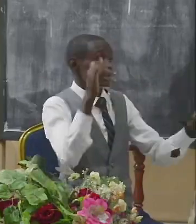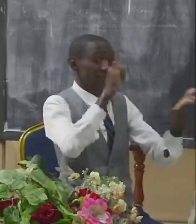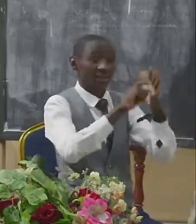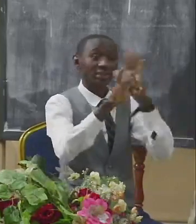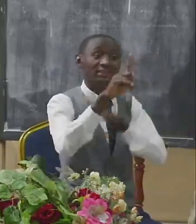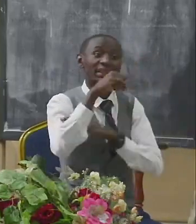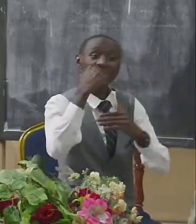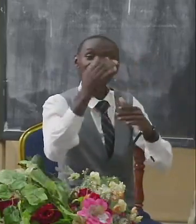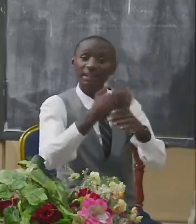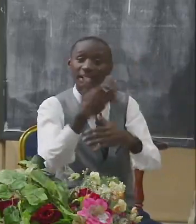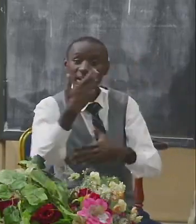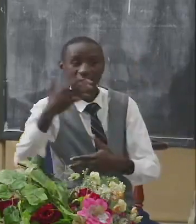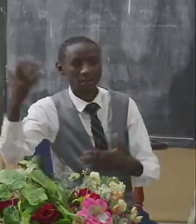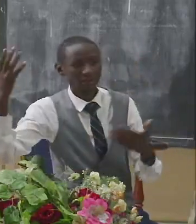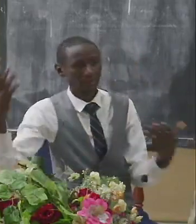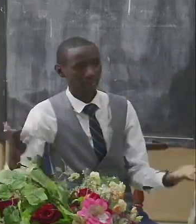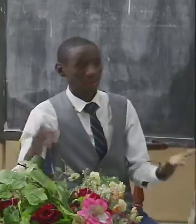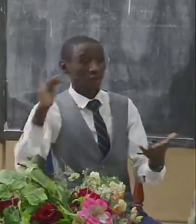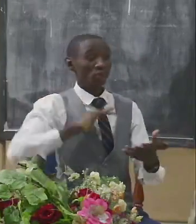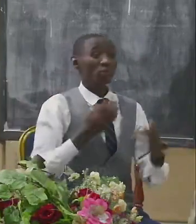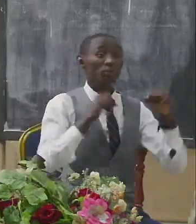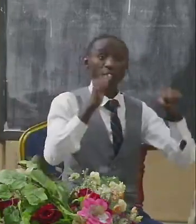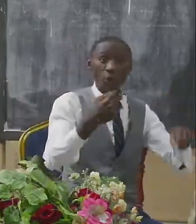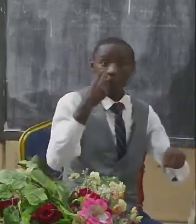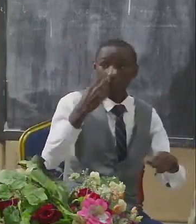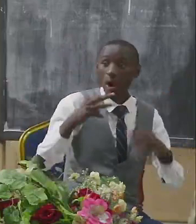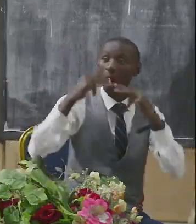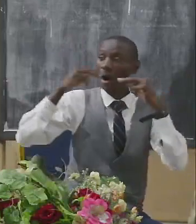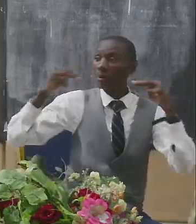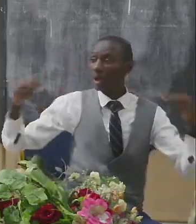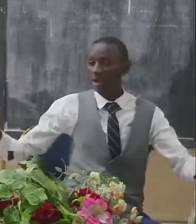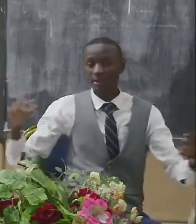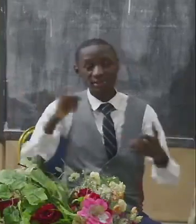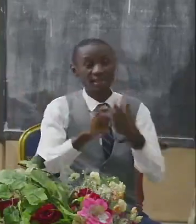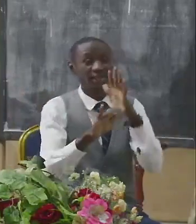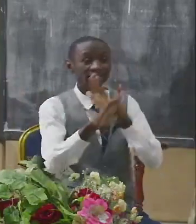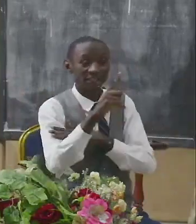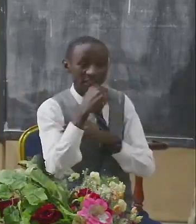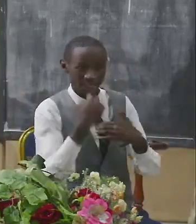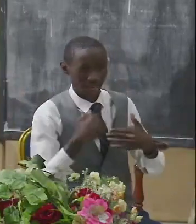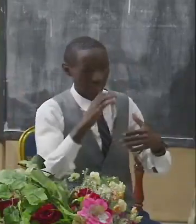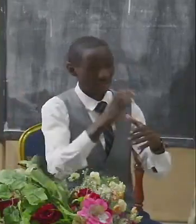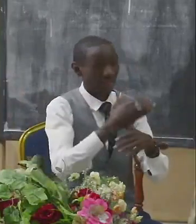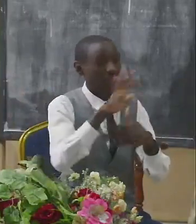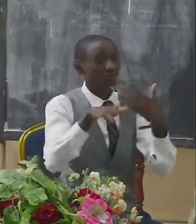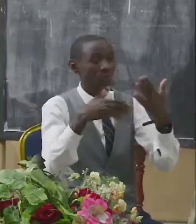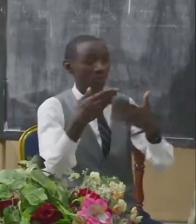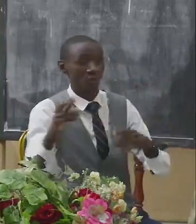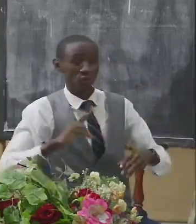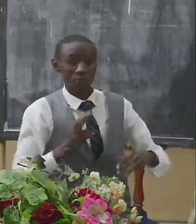créés. Ni Mungu ndio aliziumba. Nous pouvons voir des mers. Tunaweza kuona mabahari kubwa. Ni Mungu ndio aliziumba.